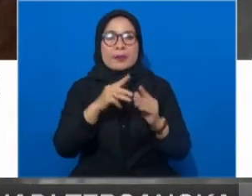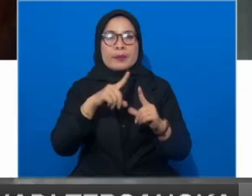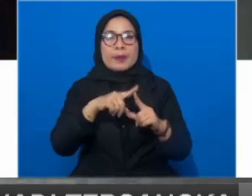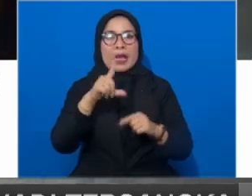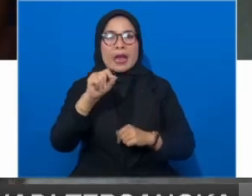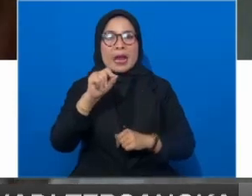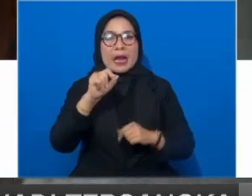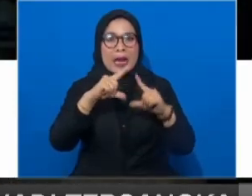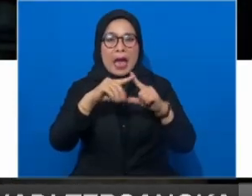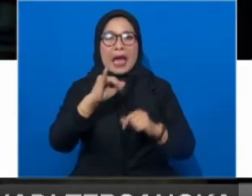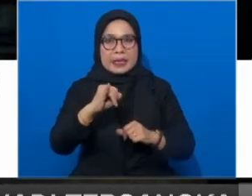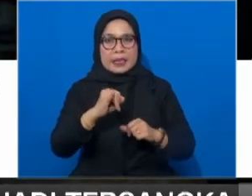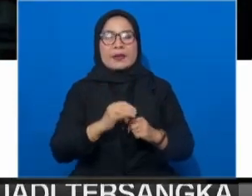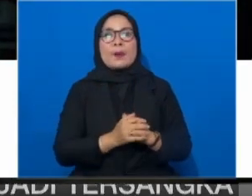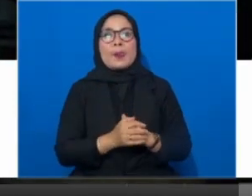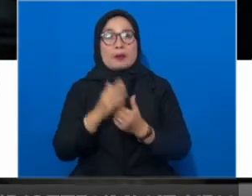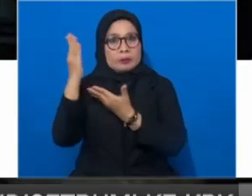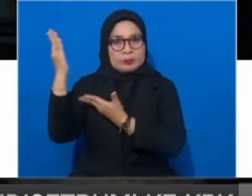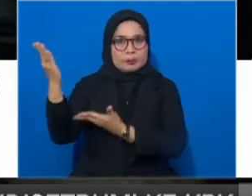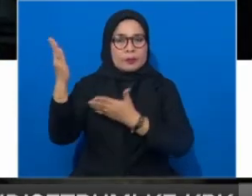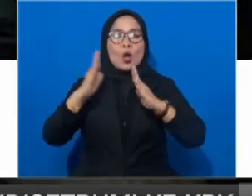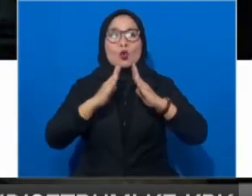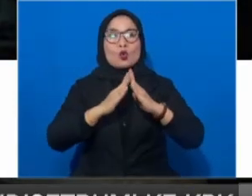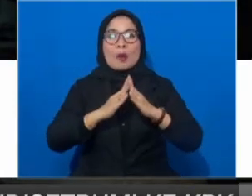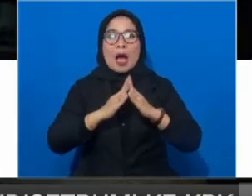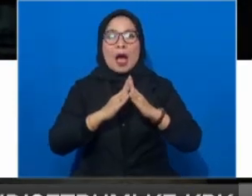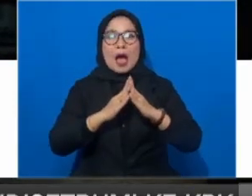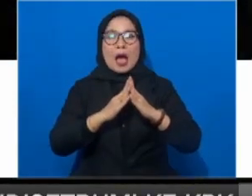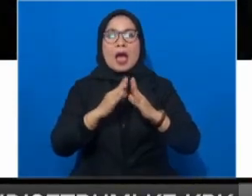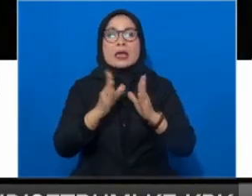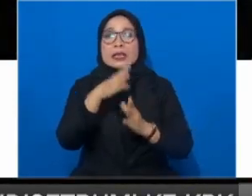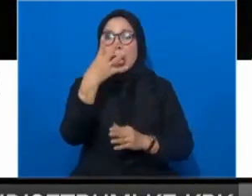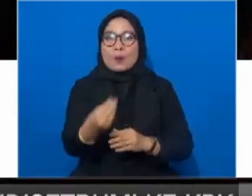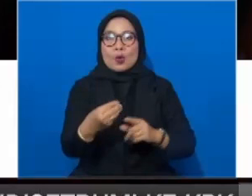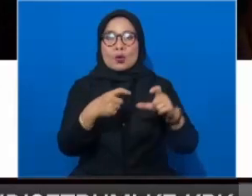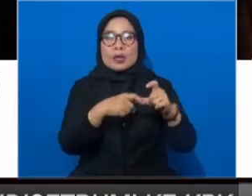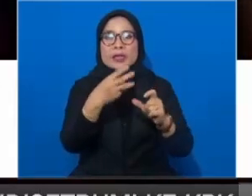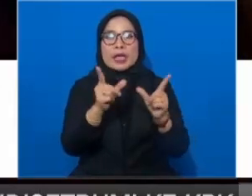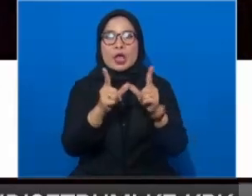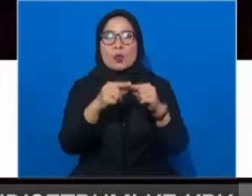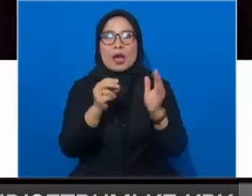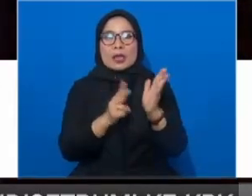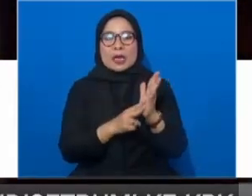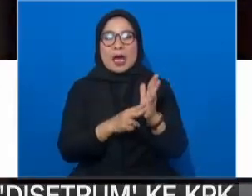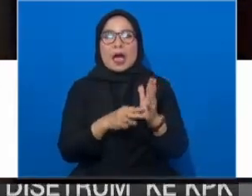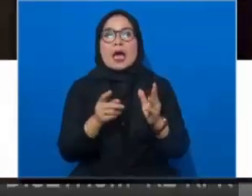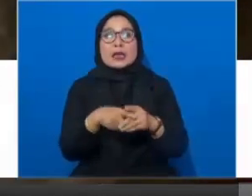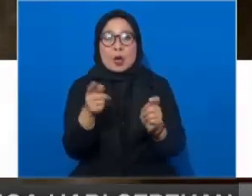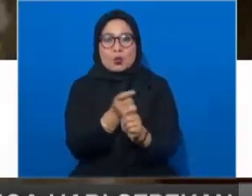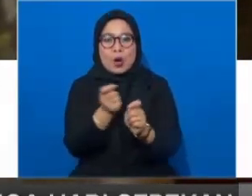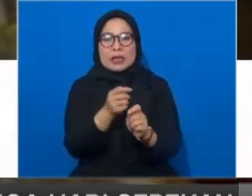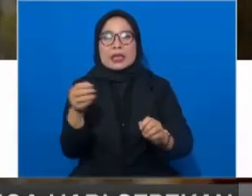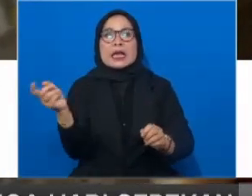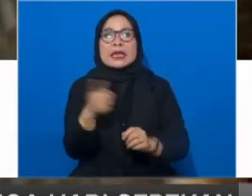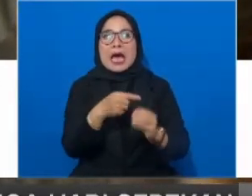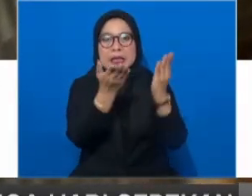di Sewan. Rumah ini adalah satu-satunya rumah di kampung Sewan yang masih berbilik bambu dan sebagian atapnya